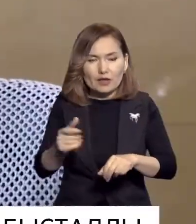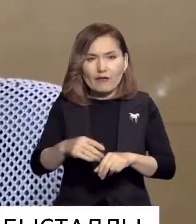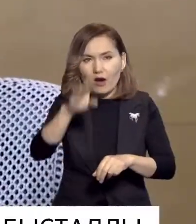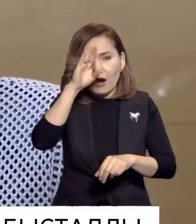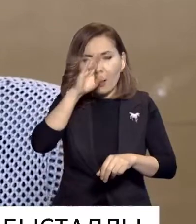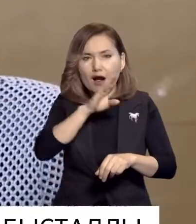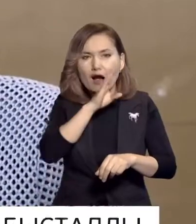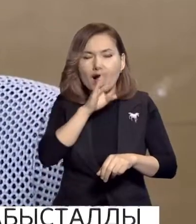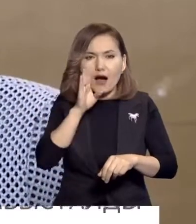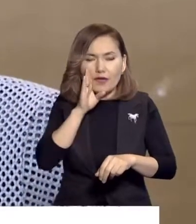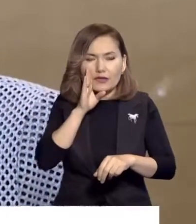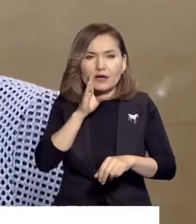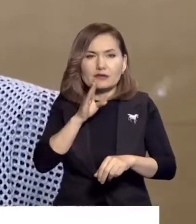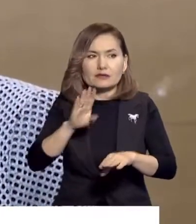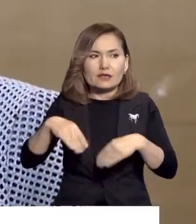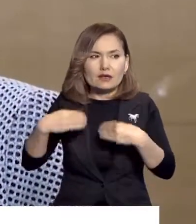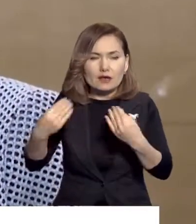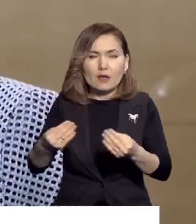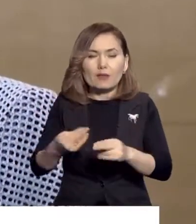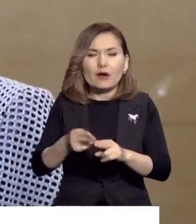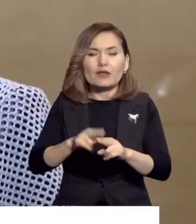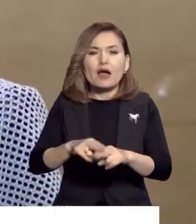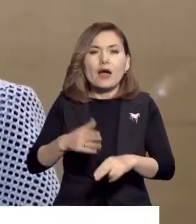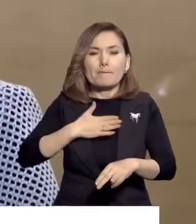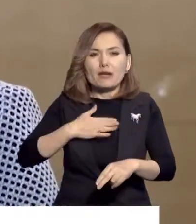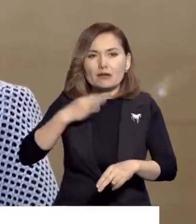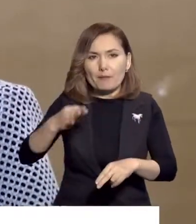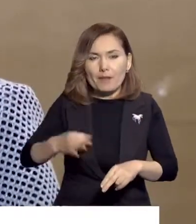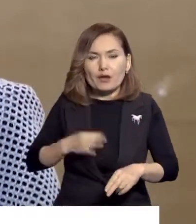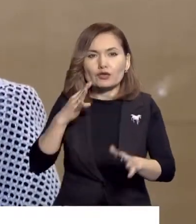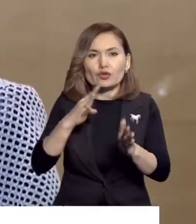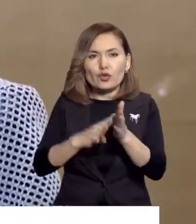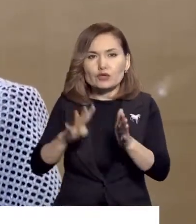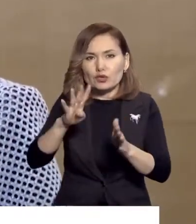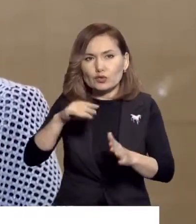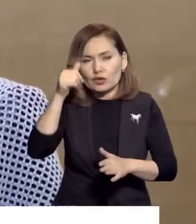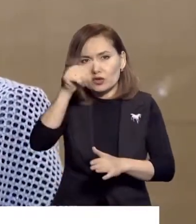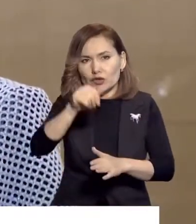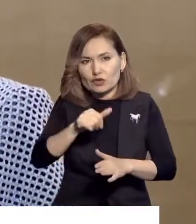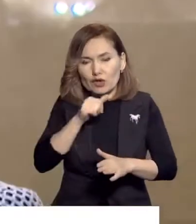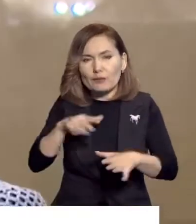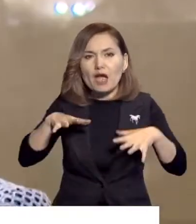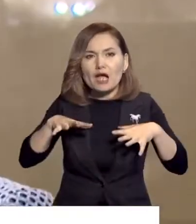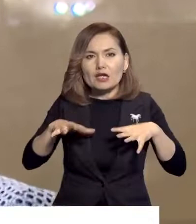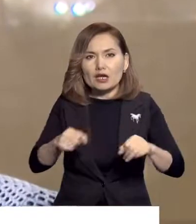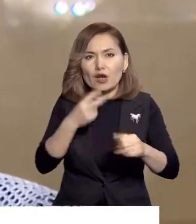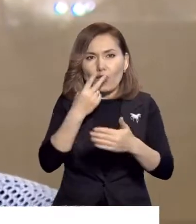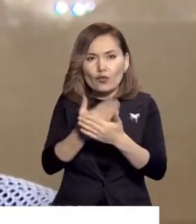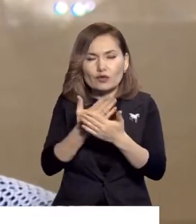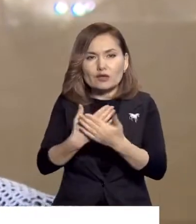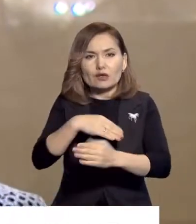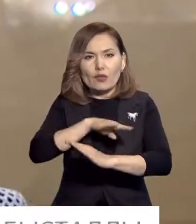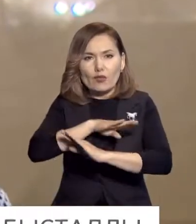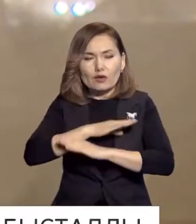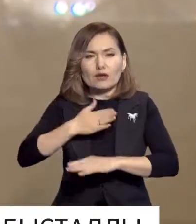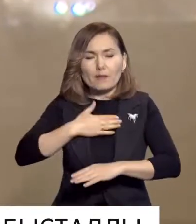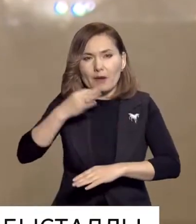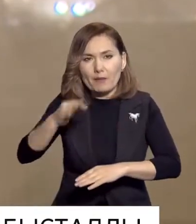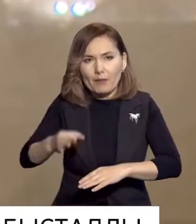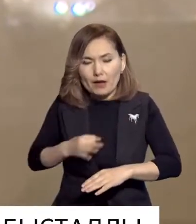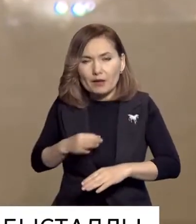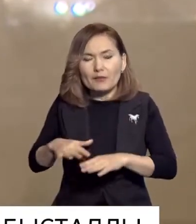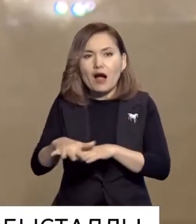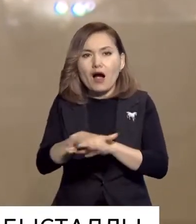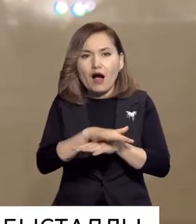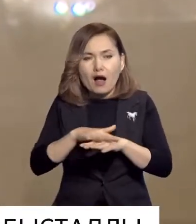Мен балам Мұраджан Батырханов 94 жылы Тәжік Ауған шекарасында елікпенен қаза тапты. Халқы үшін, достары үшін